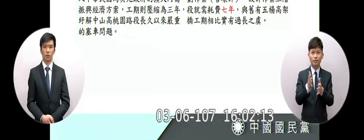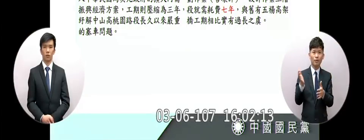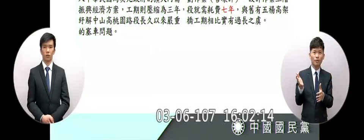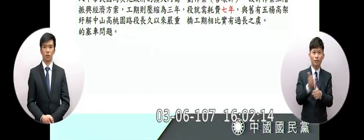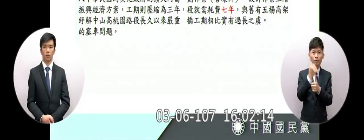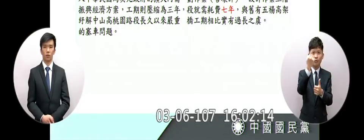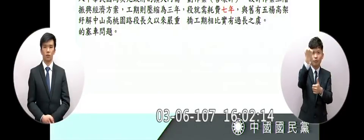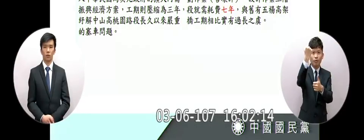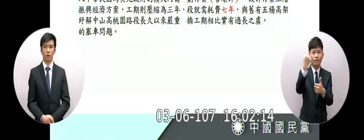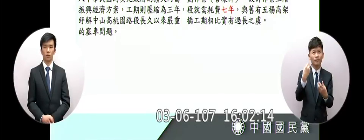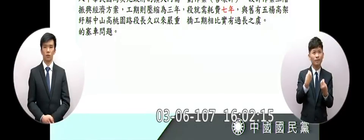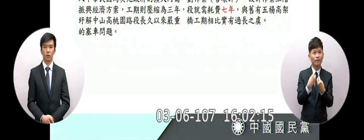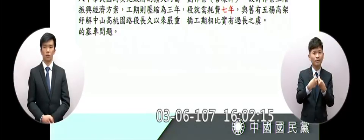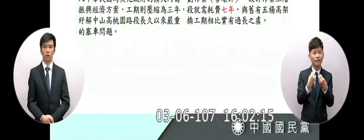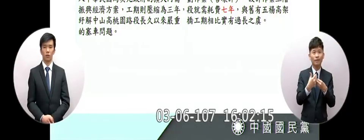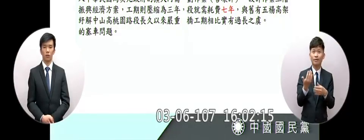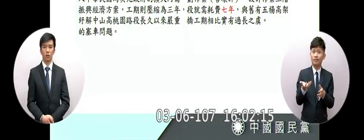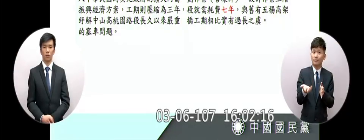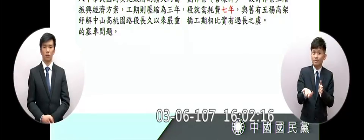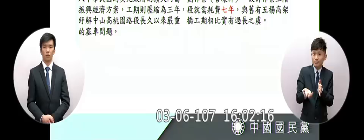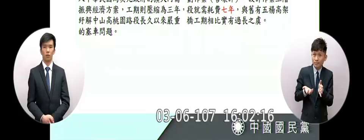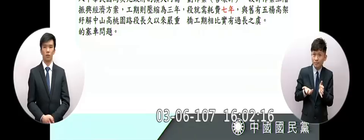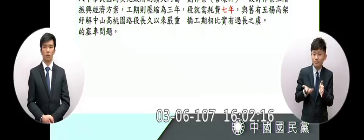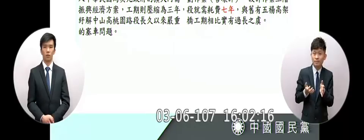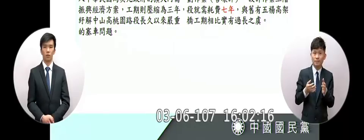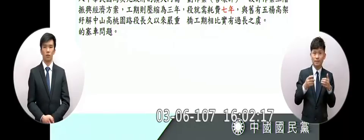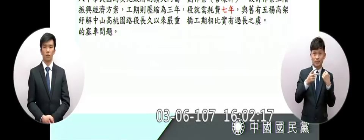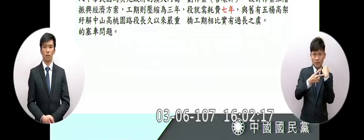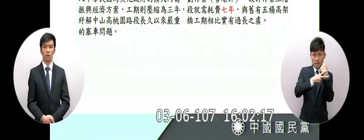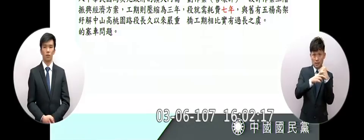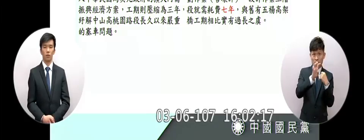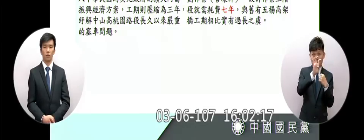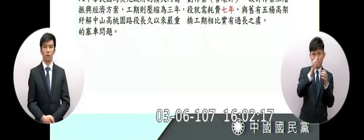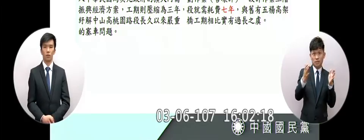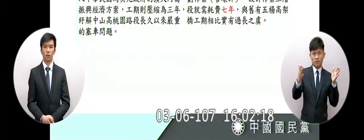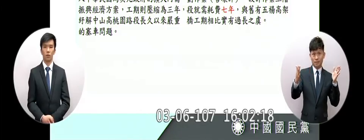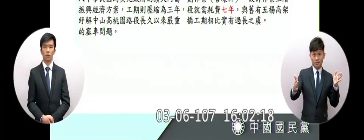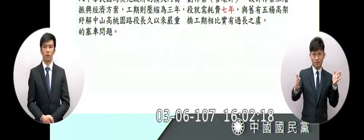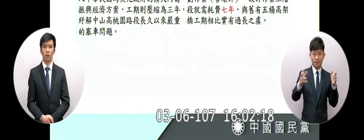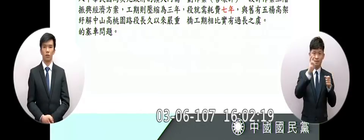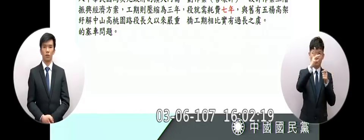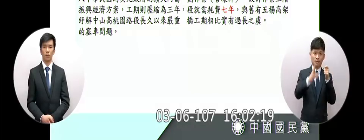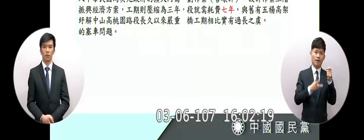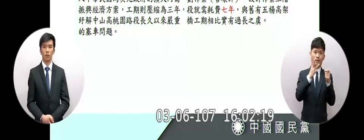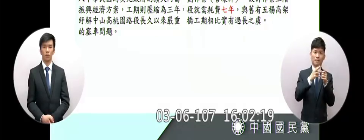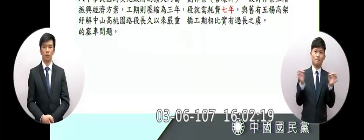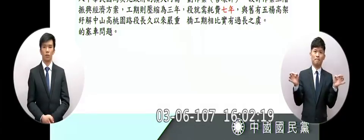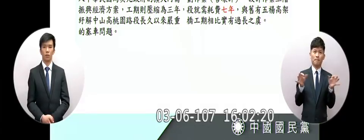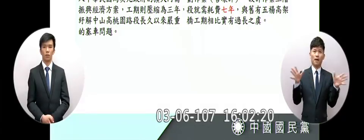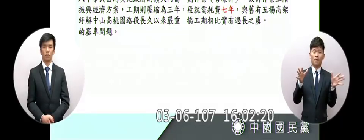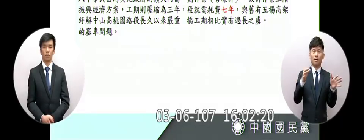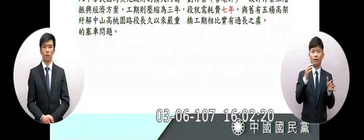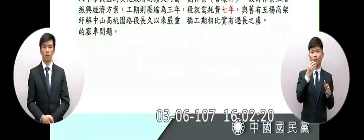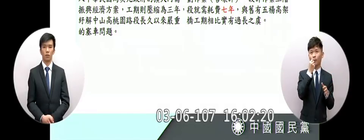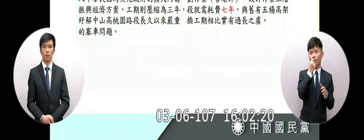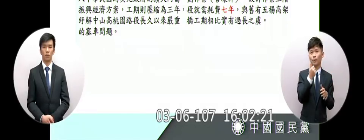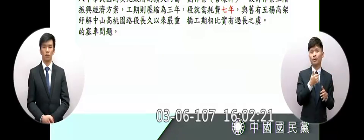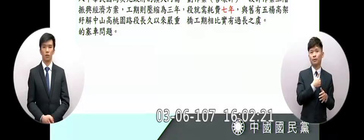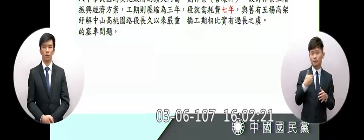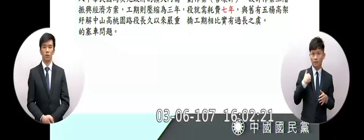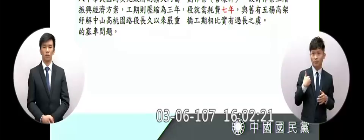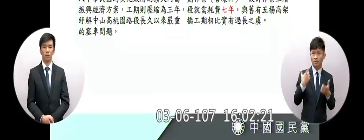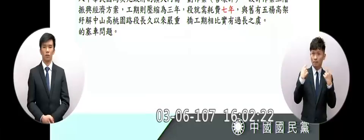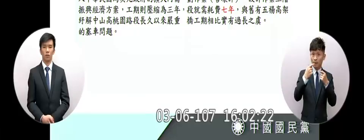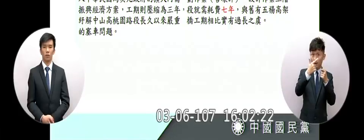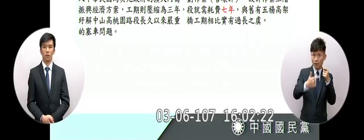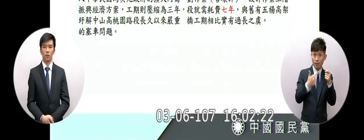前面讲总控哦，之前人家做那个40公里啊，结果花了3年的时间，欸，原来规划